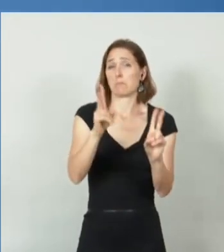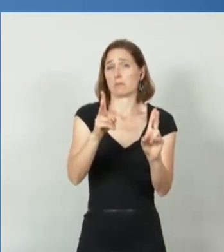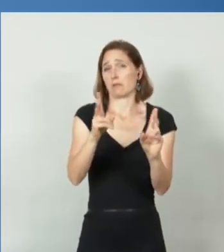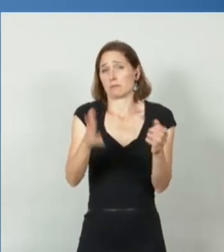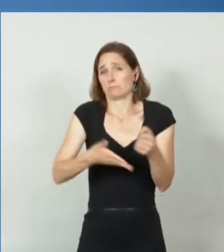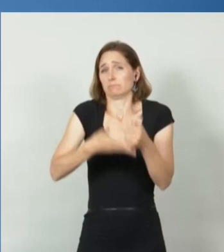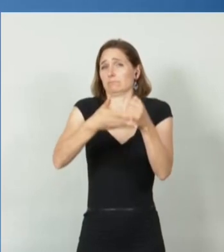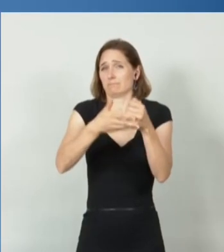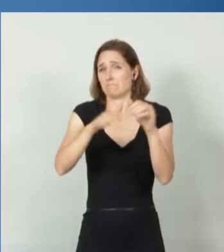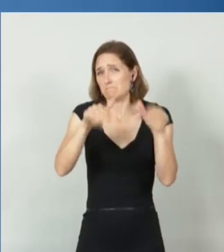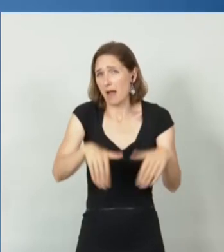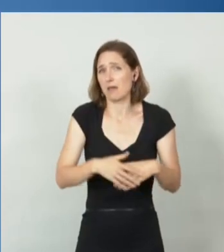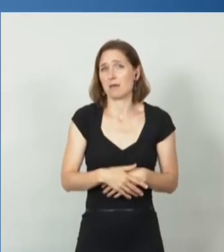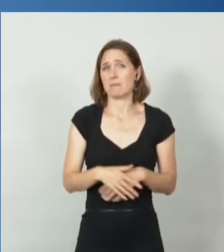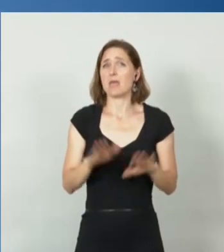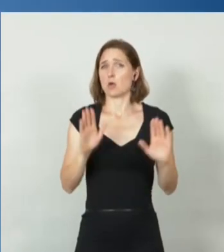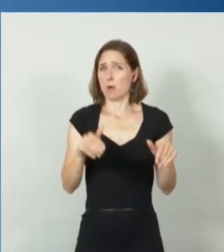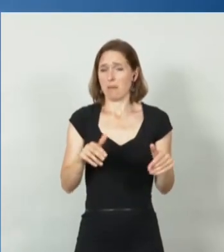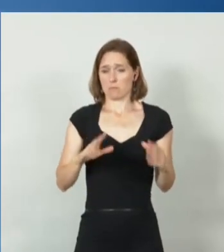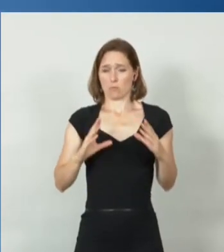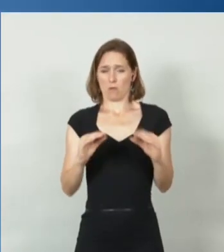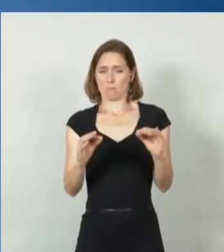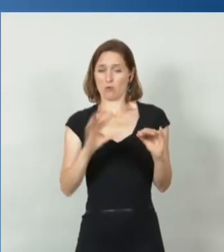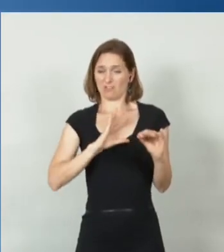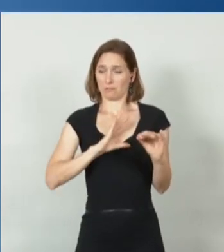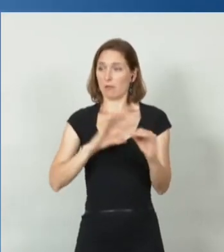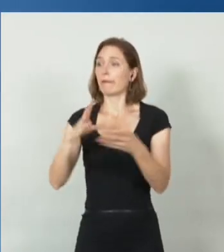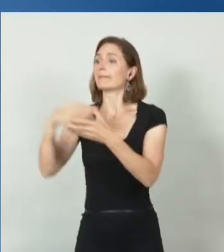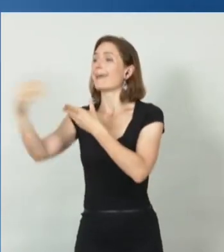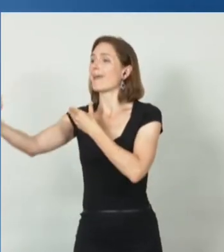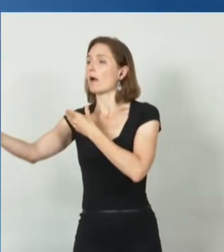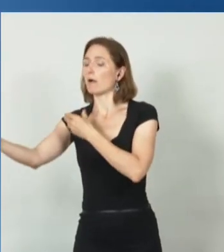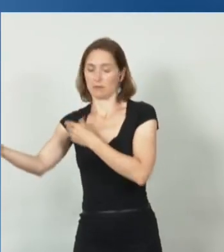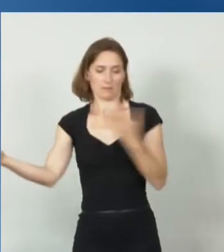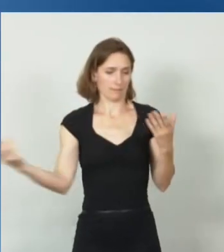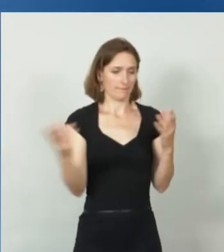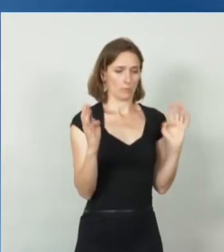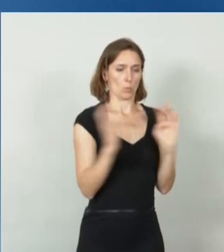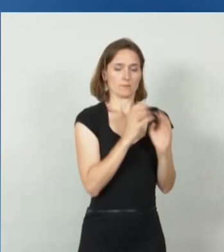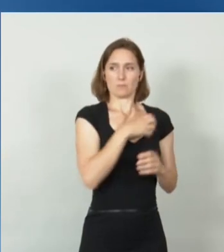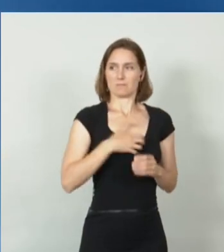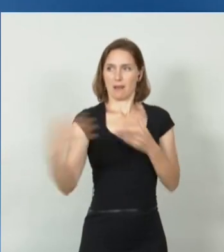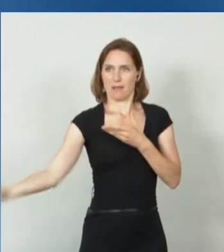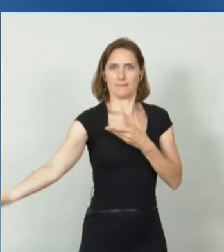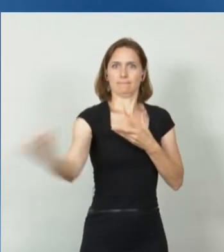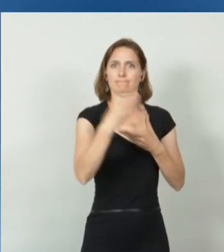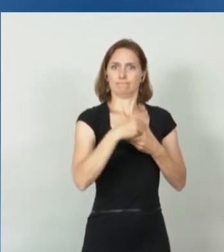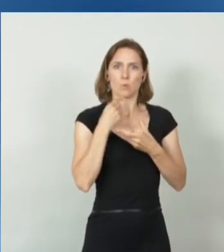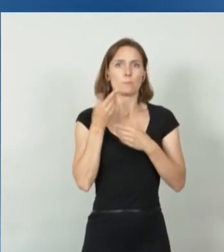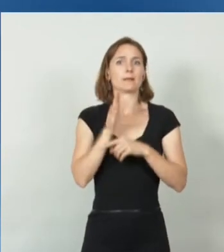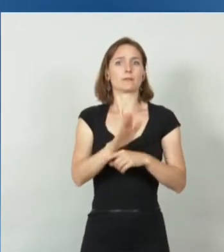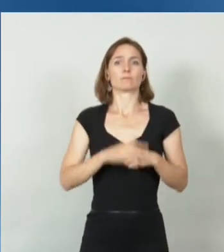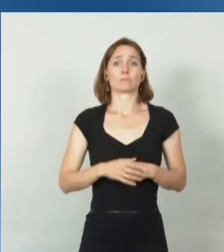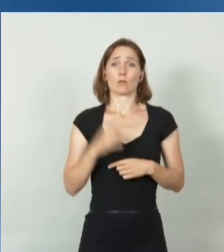mais des réalités que je tente de ramener dans notre conseil vous faites état des dépenses croissantes de